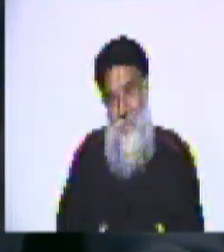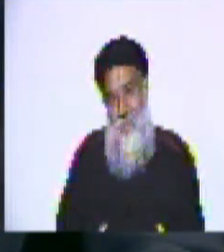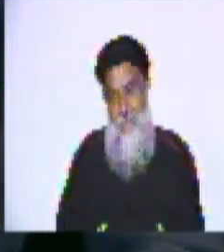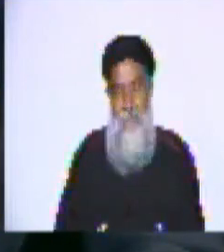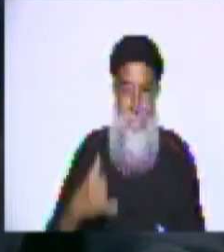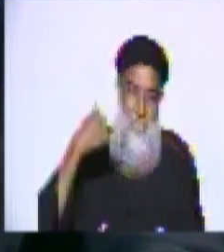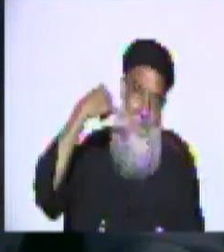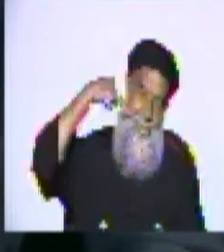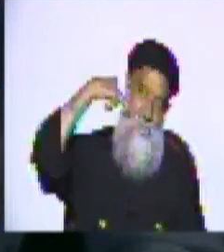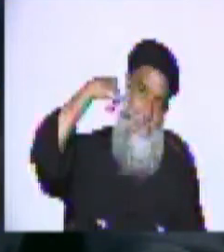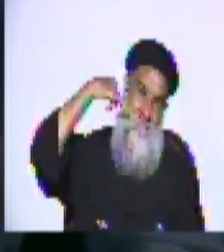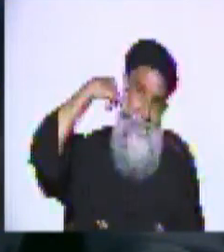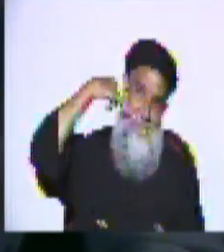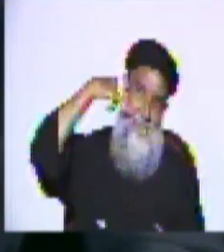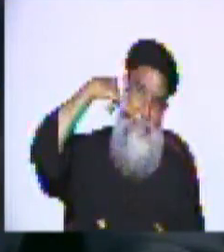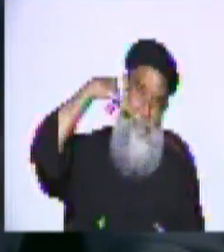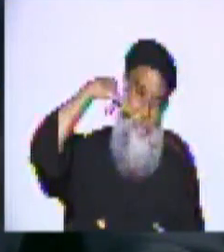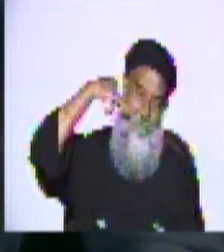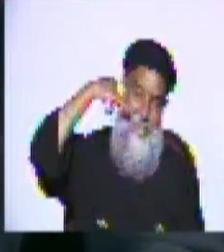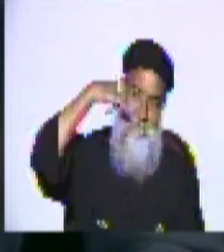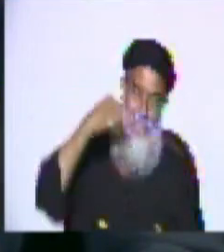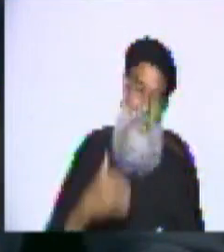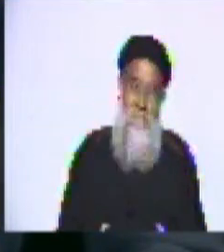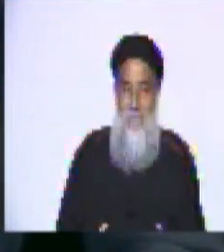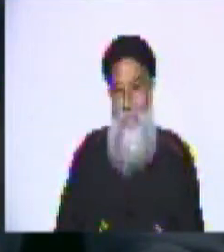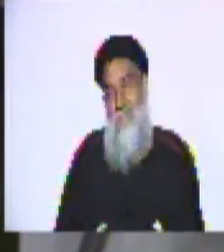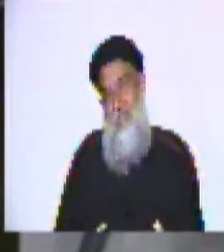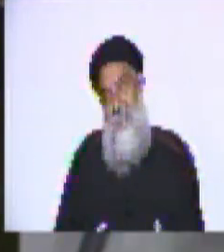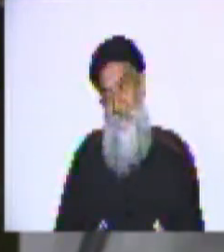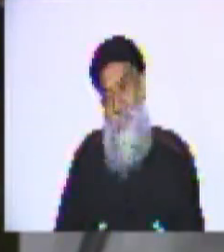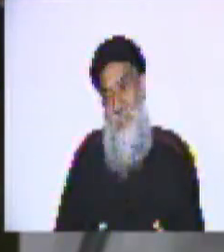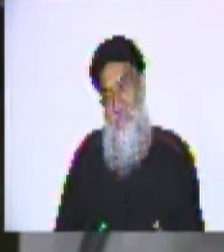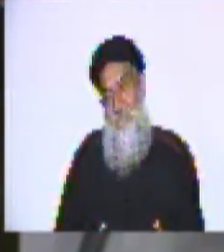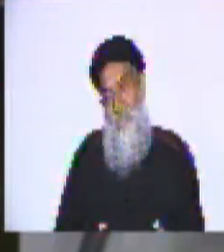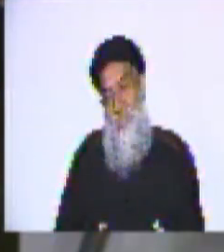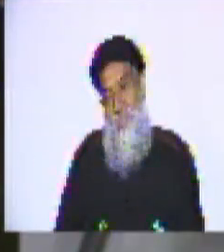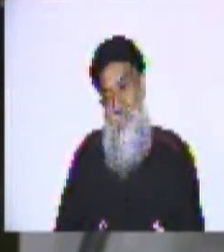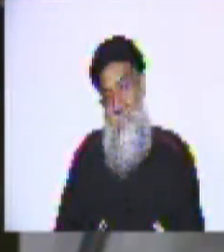معاكي. مين معايا؟ سيدنا معاكي، اتفضلي